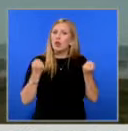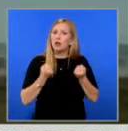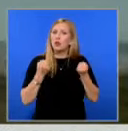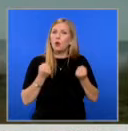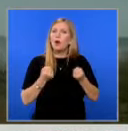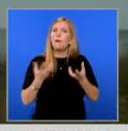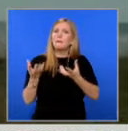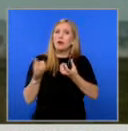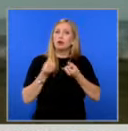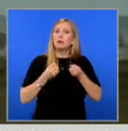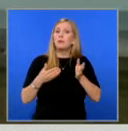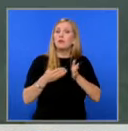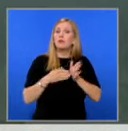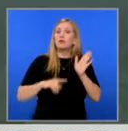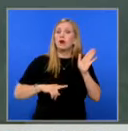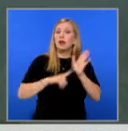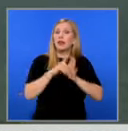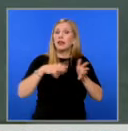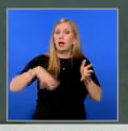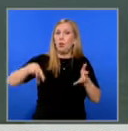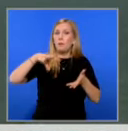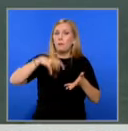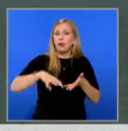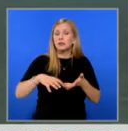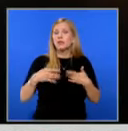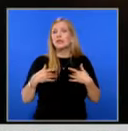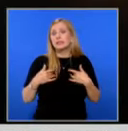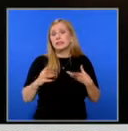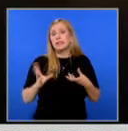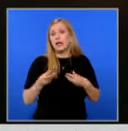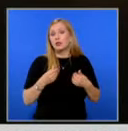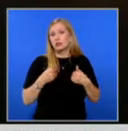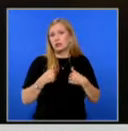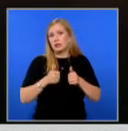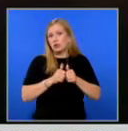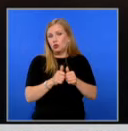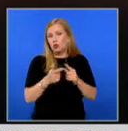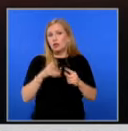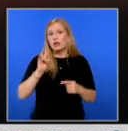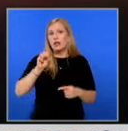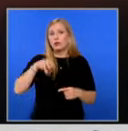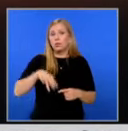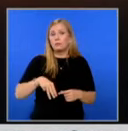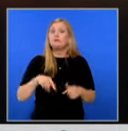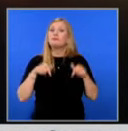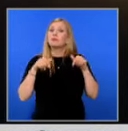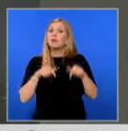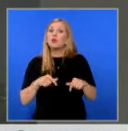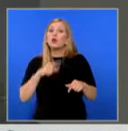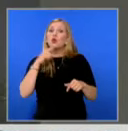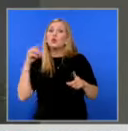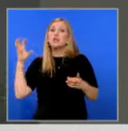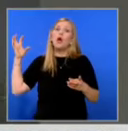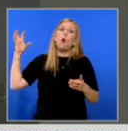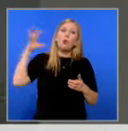противоракетни комплекси основният отговор е именно заедно с с нашите съюзници от нато руските удари по украинските дунавски пристанища са само на